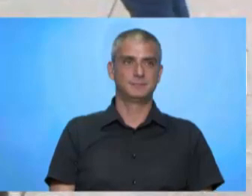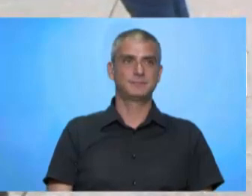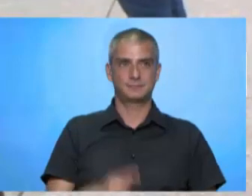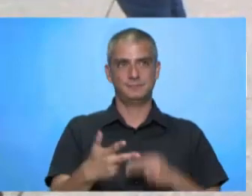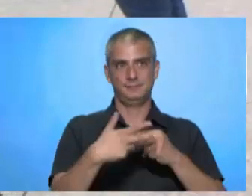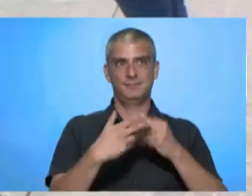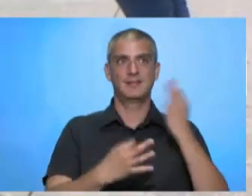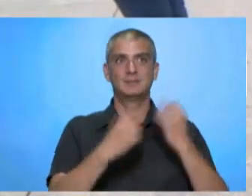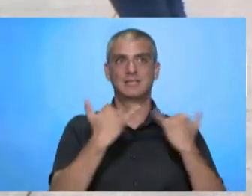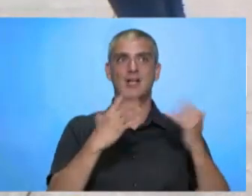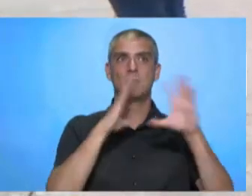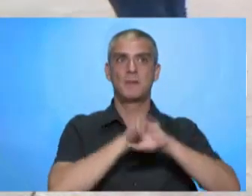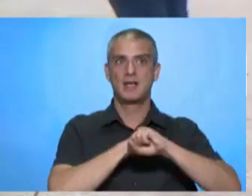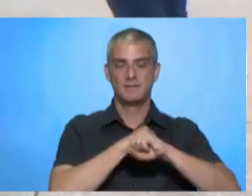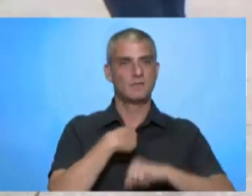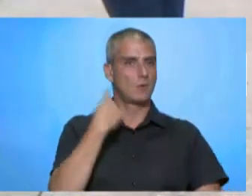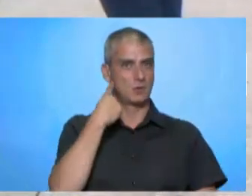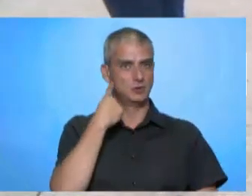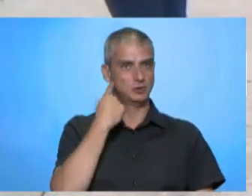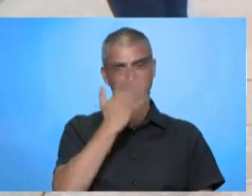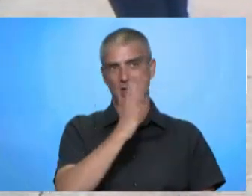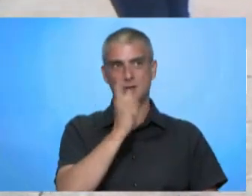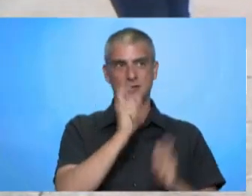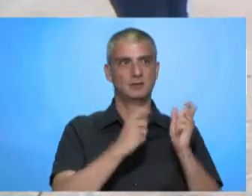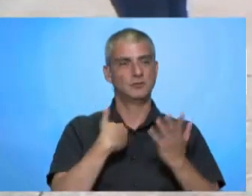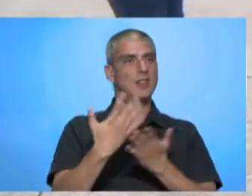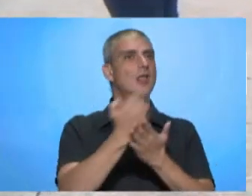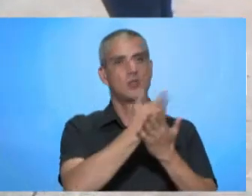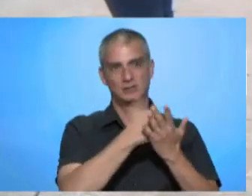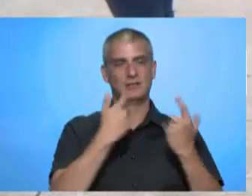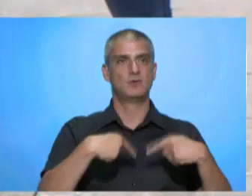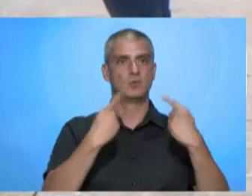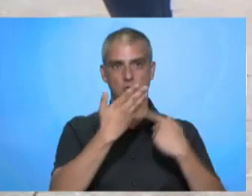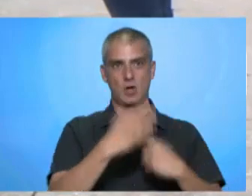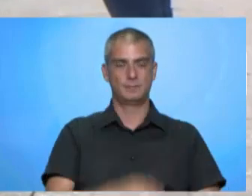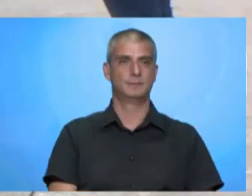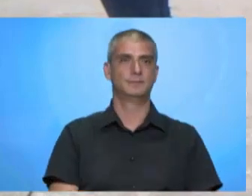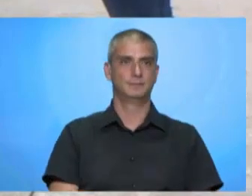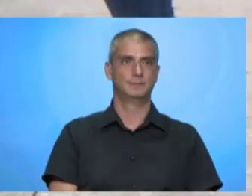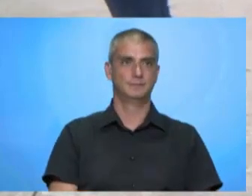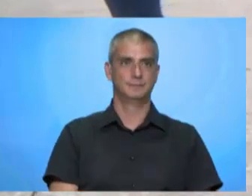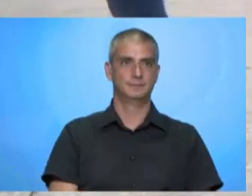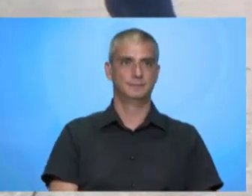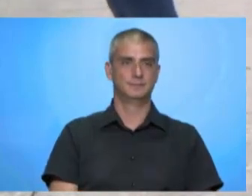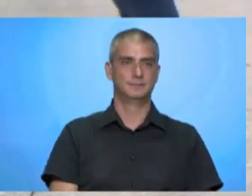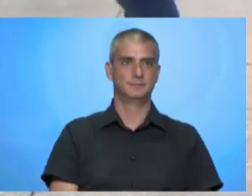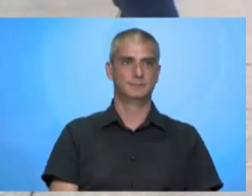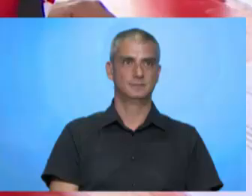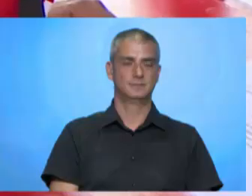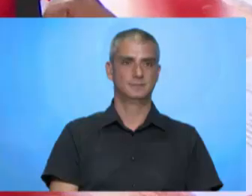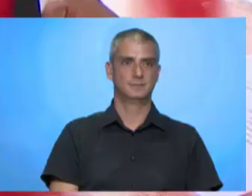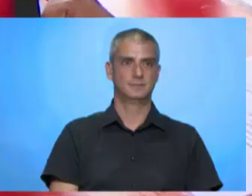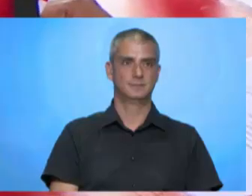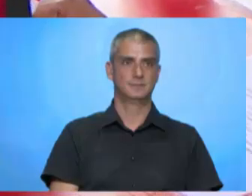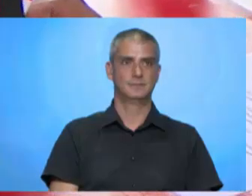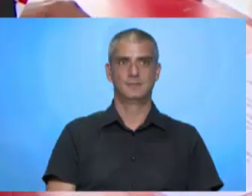לקראת המשחק הערב. ובואו נשמע כמה קולות שליקטנו במהלך היום הזה מהקרואטים הנרגשים. הנה היא. I'm